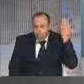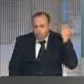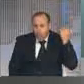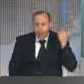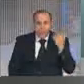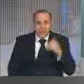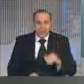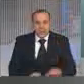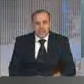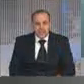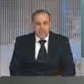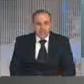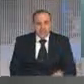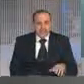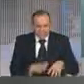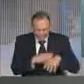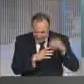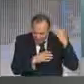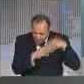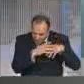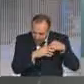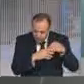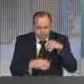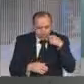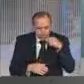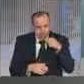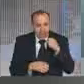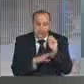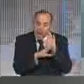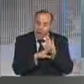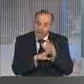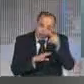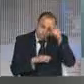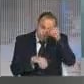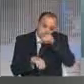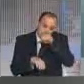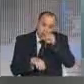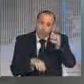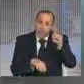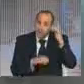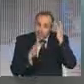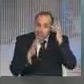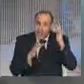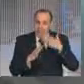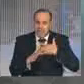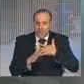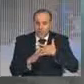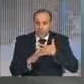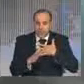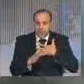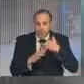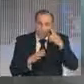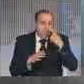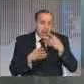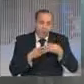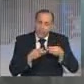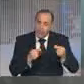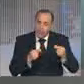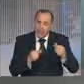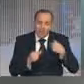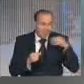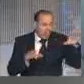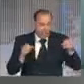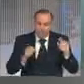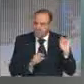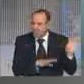بلغه صنعا مش نجبد القديم بخاطر محافظ على تراث نحنا نحب نحافظ على تراث بلادنا اللي عمال يندثر ما نجيبو في الديار